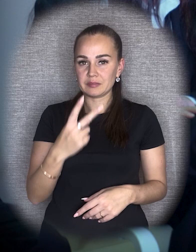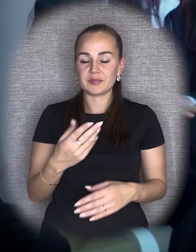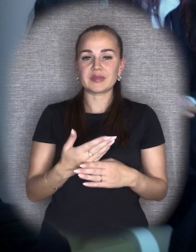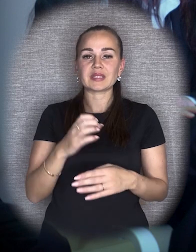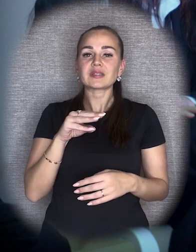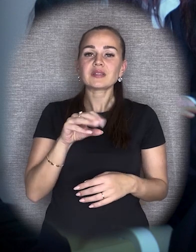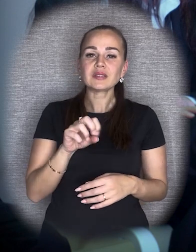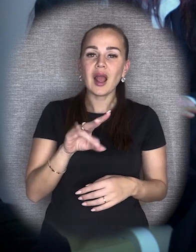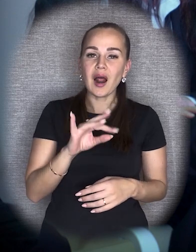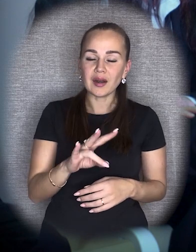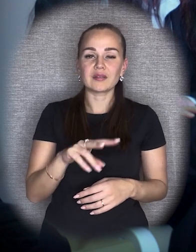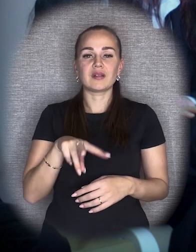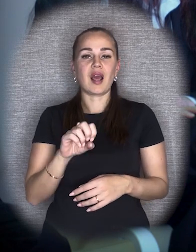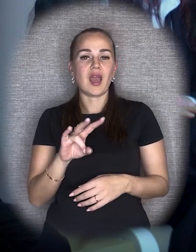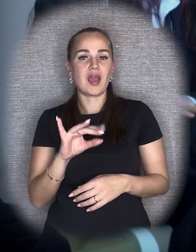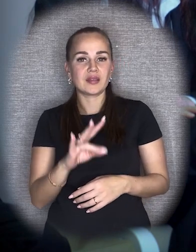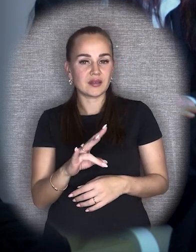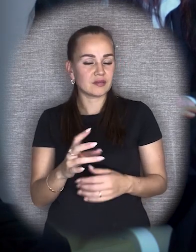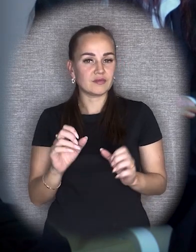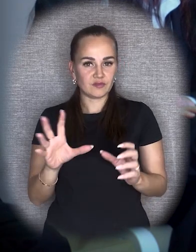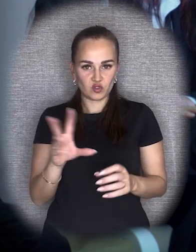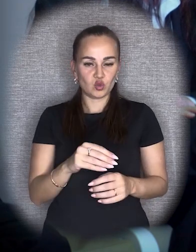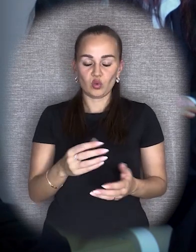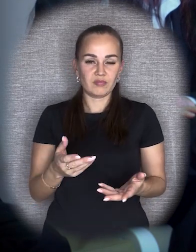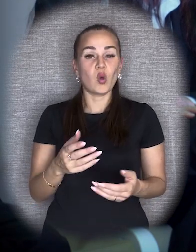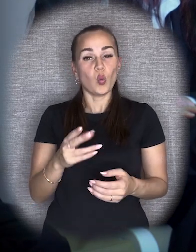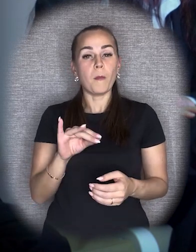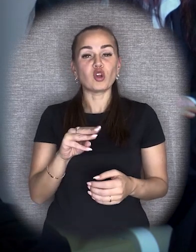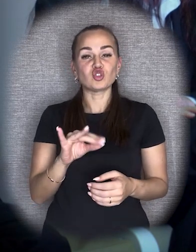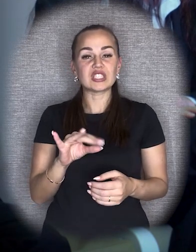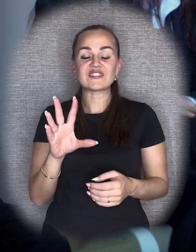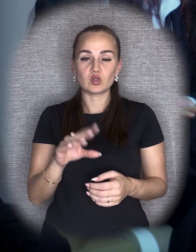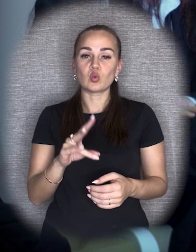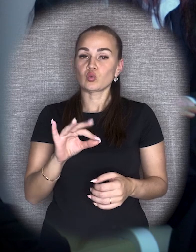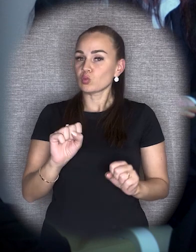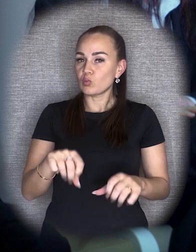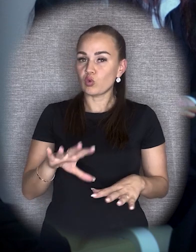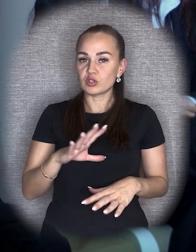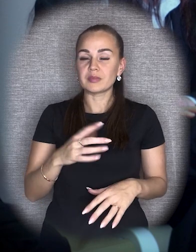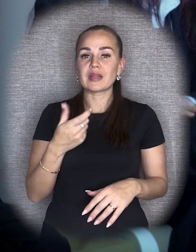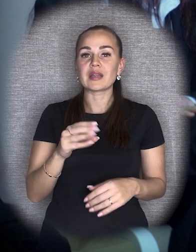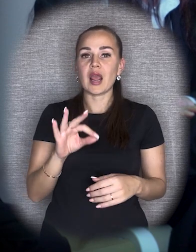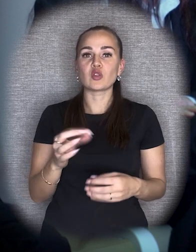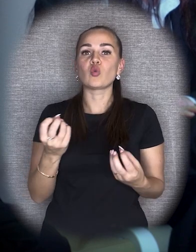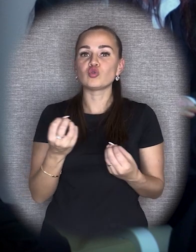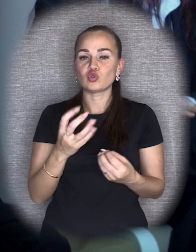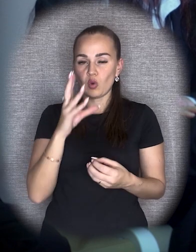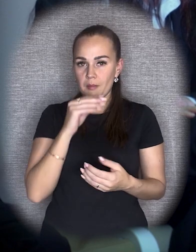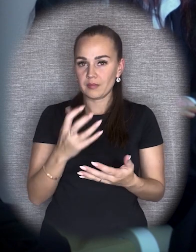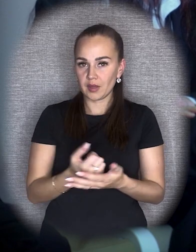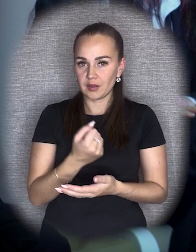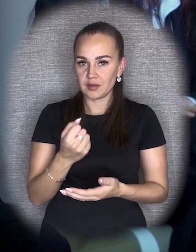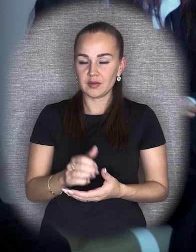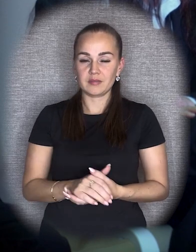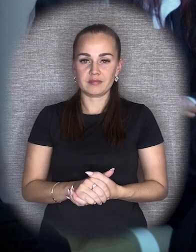Сталина, как бы Ленина есть. Но практически, наверное, вся. Но вполне возможно, что в каком-то архиве может найтись что-то еще.